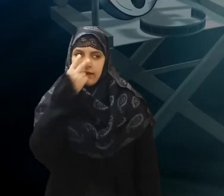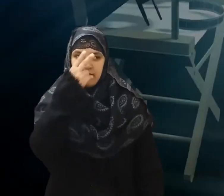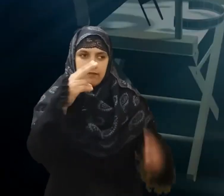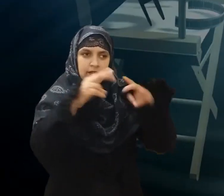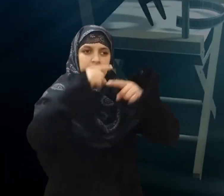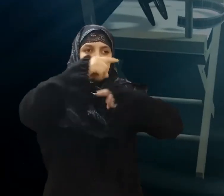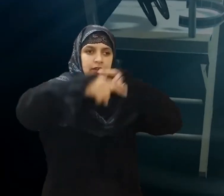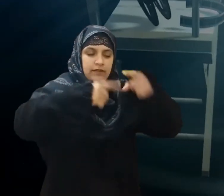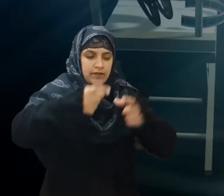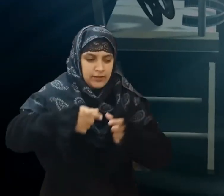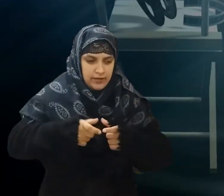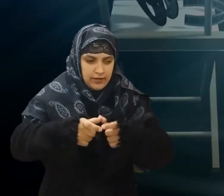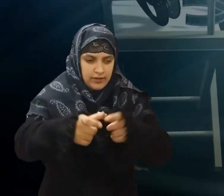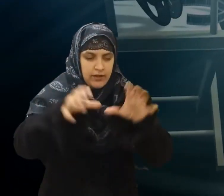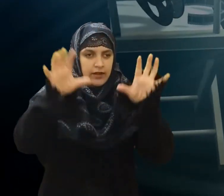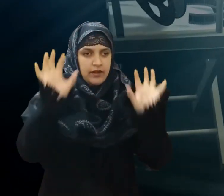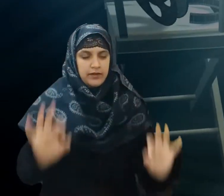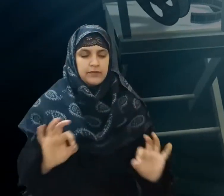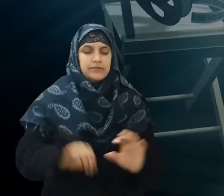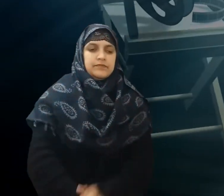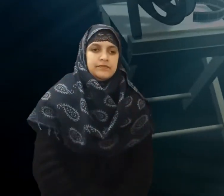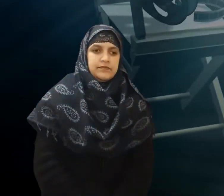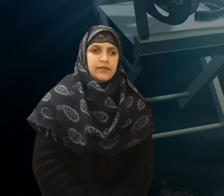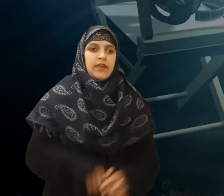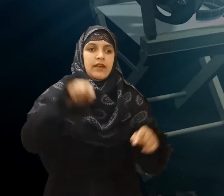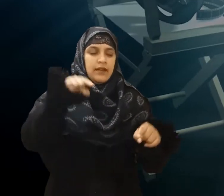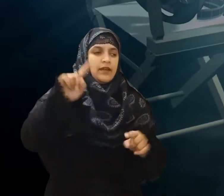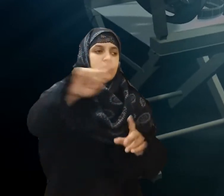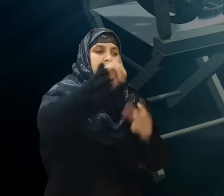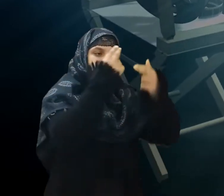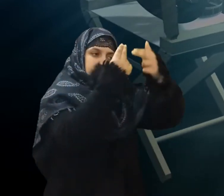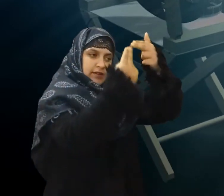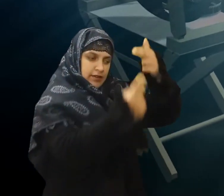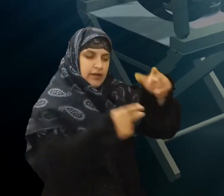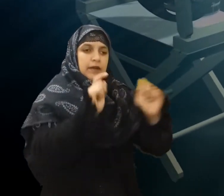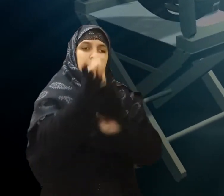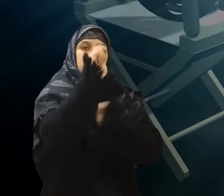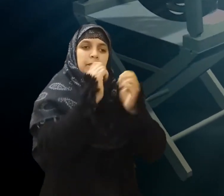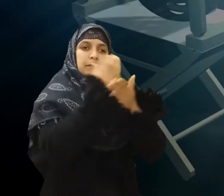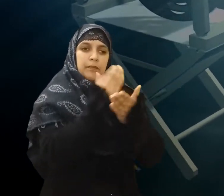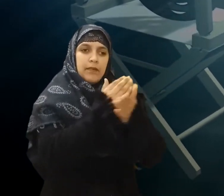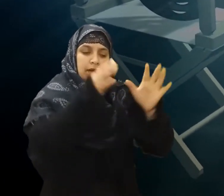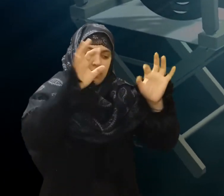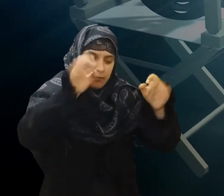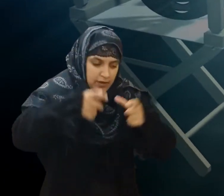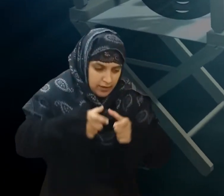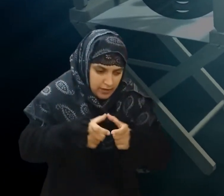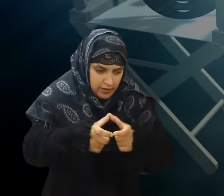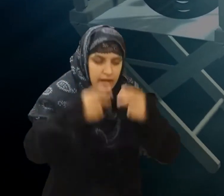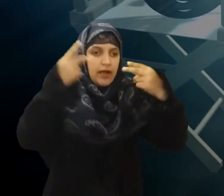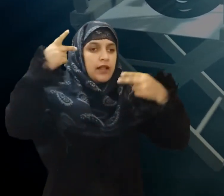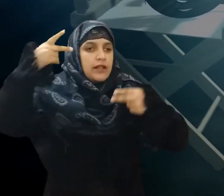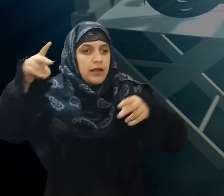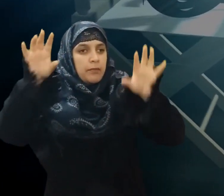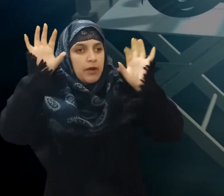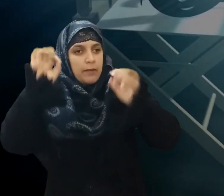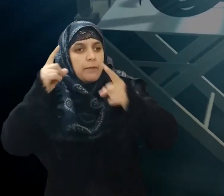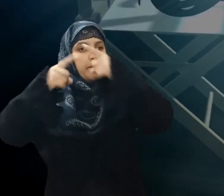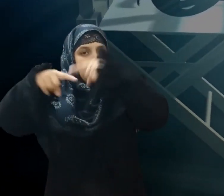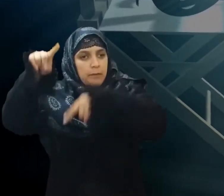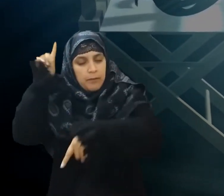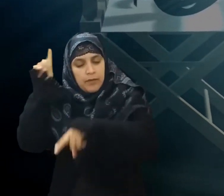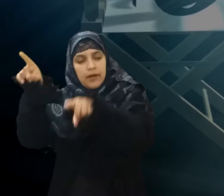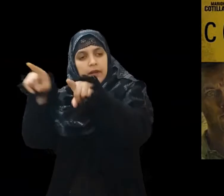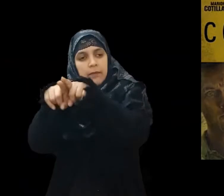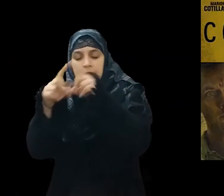السلام علیکم دوستو، آج کی اس ویڈیو میں ہم بات کریں گے ایک ایسی فلم کے بارے میں جس میں موجودہ دور کے حالات پہلے سے ہی دکھا دیے گئے